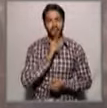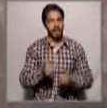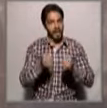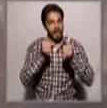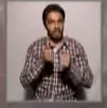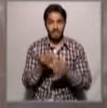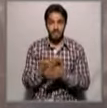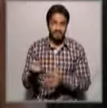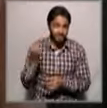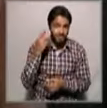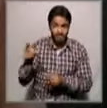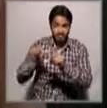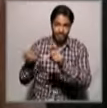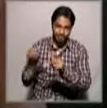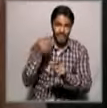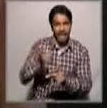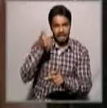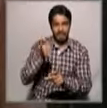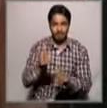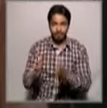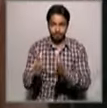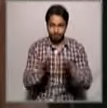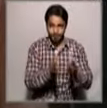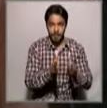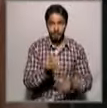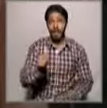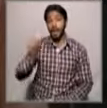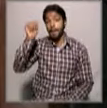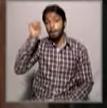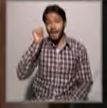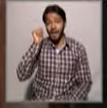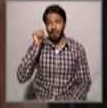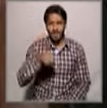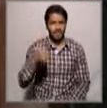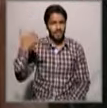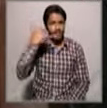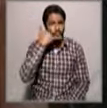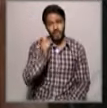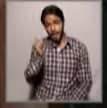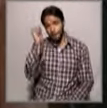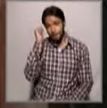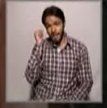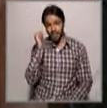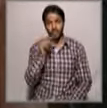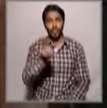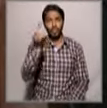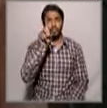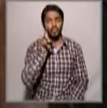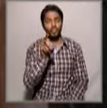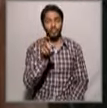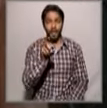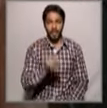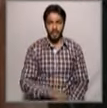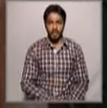عزوفا عن مثل هذا، والله أعلم. نعم، أمس كان فيه الأستاذ حسين المتصل أخي وأنا أعتذر له، أعتذر لك يا أستاذ حسين،